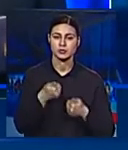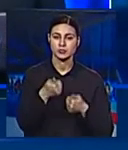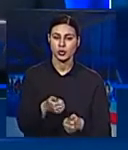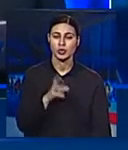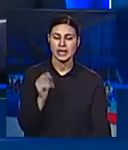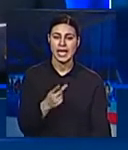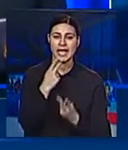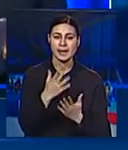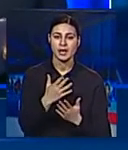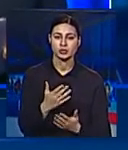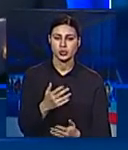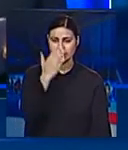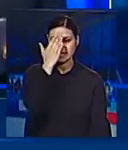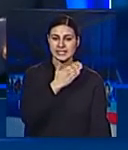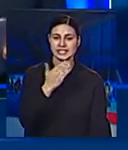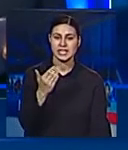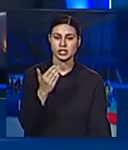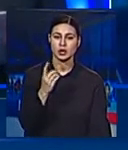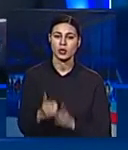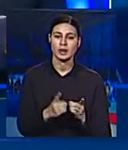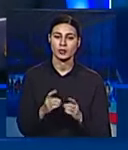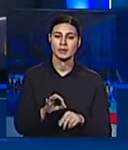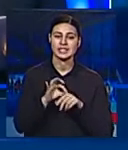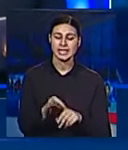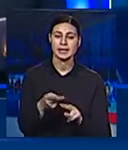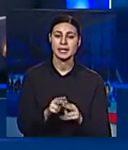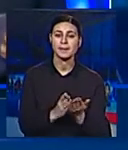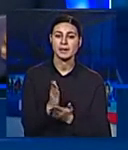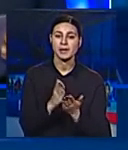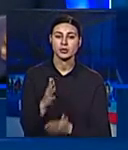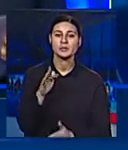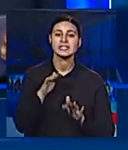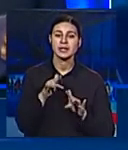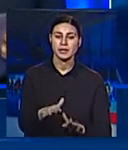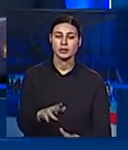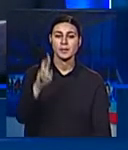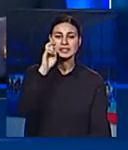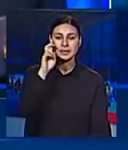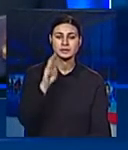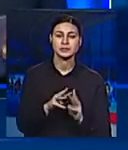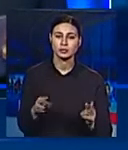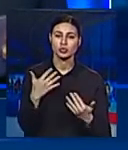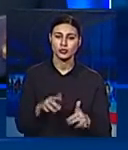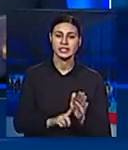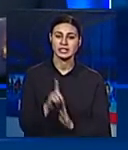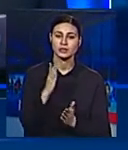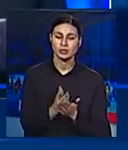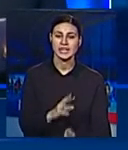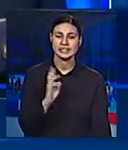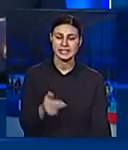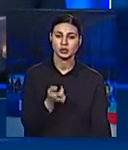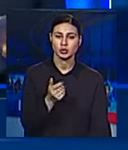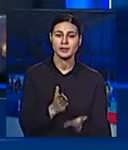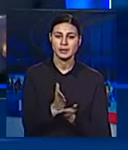და ეფექტური საჯარო რეფორმების გატარებით. ამ მიმართულებით საქმიანობა სამინისტროსა და მთავრობას უკვე დაწყებული აქვს და